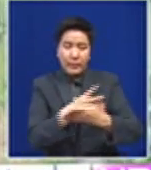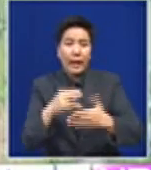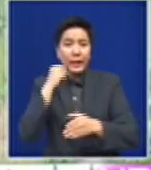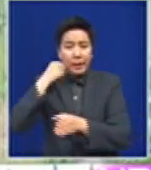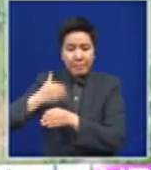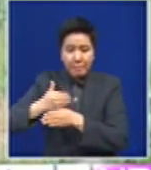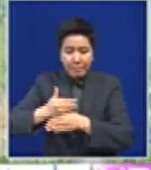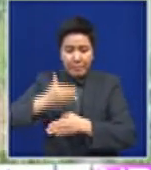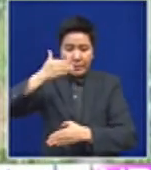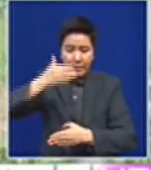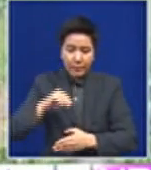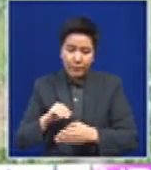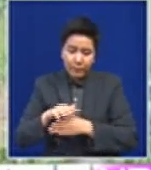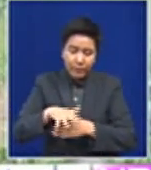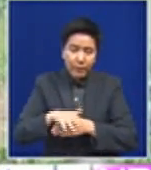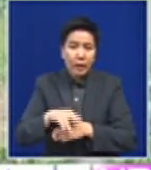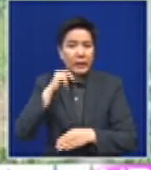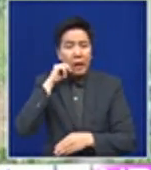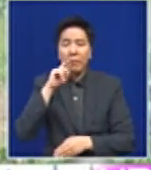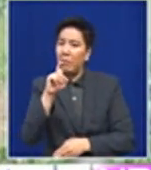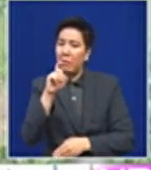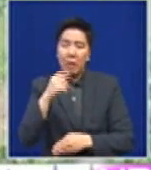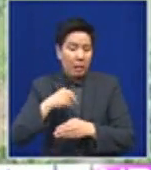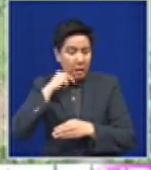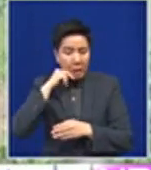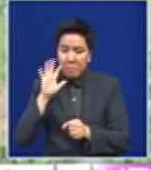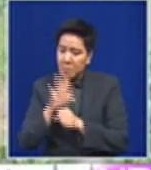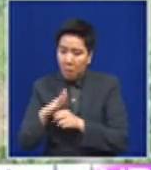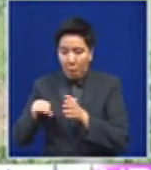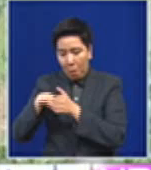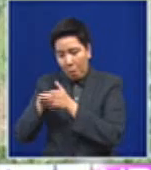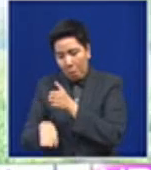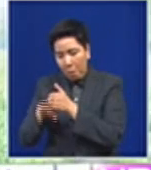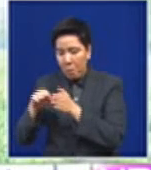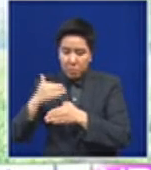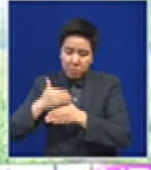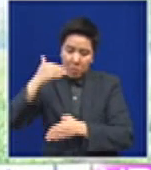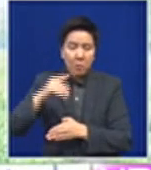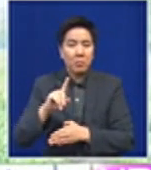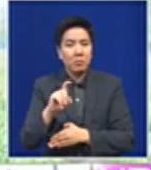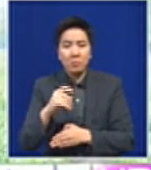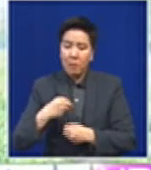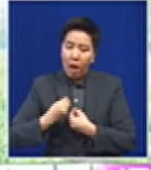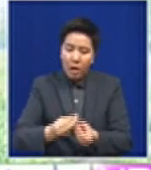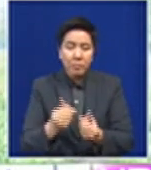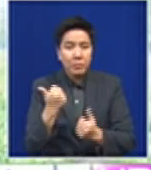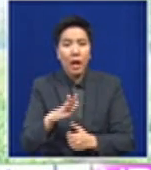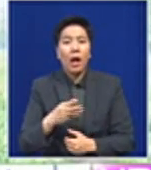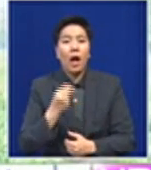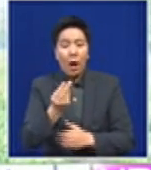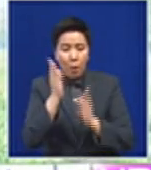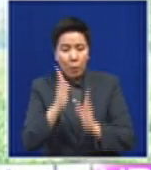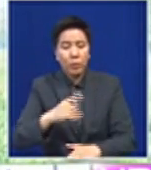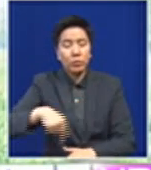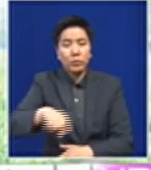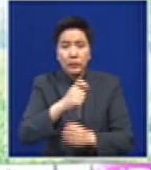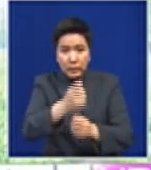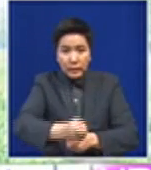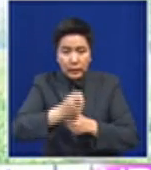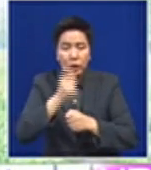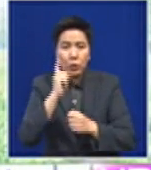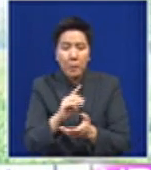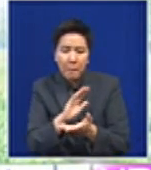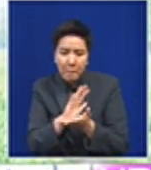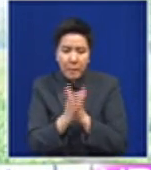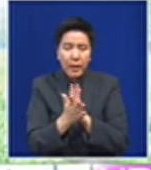ประทานก็มีออกมาเป็นระยะว่าไม่สามารถที่จะปล่อยน้ำให้เกษตรกรได้จึงให้เกษตรกรหันมาปลูกพืช